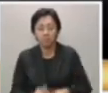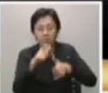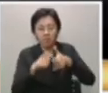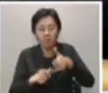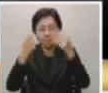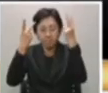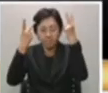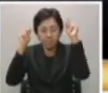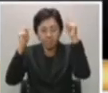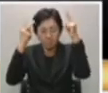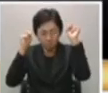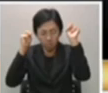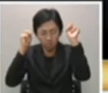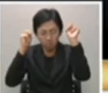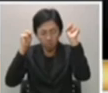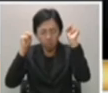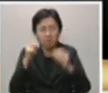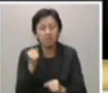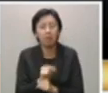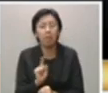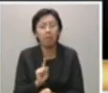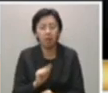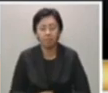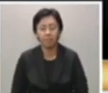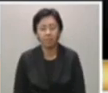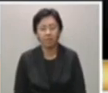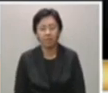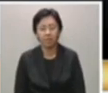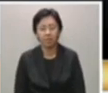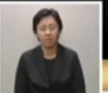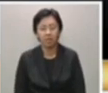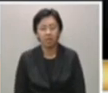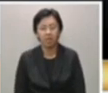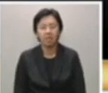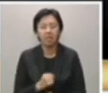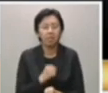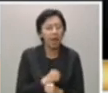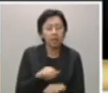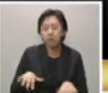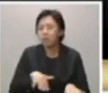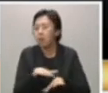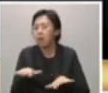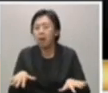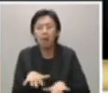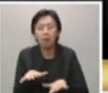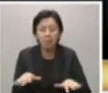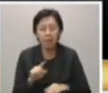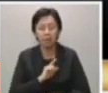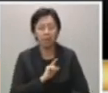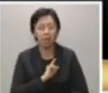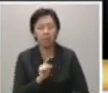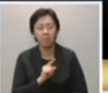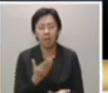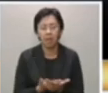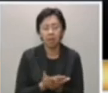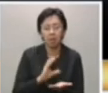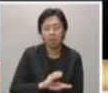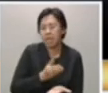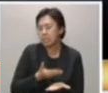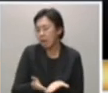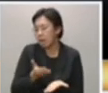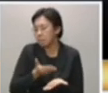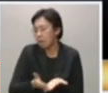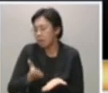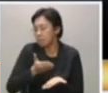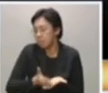นตรีทำได้เพียงแค่นักธุรการทั่วไปทำหน้าที่เพียงแค่ใช้จ่ายงบประมาณ